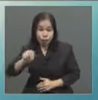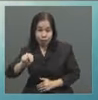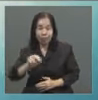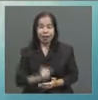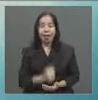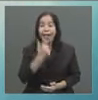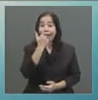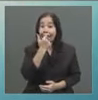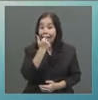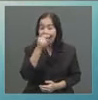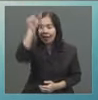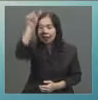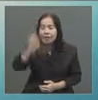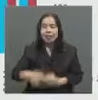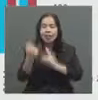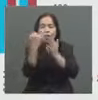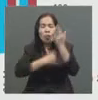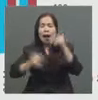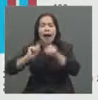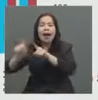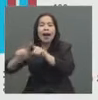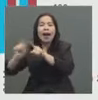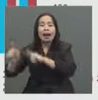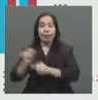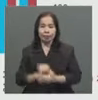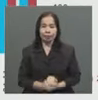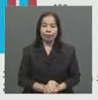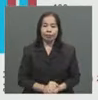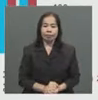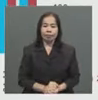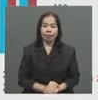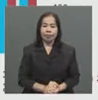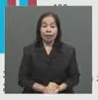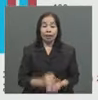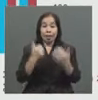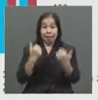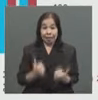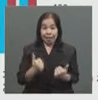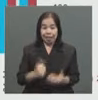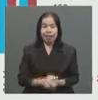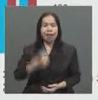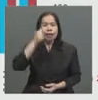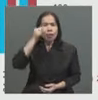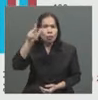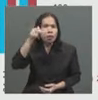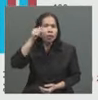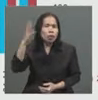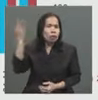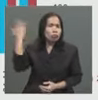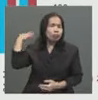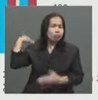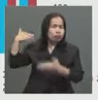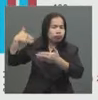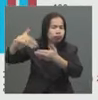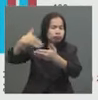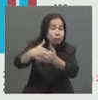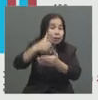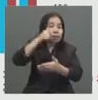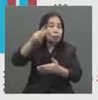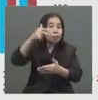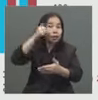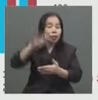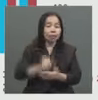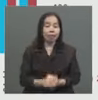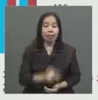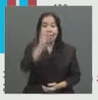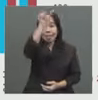สีแดงคือจังหวัดอื่นๆนั่นหมายถึงต่างจังหวัดทั้งหลายนะครับในช่วง 3-4 วันนี้นะครับแท่